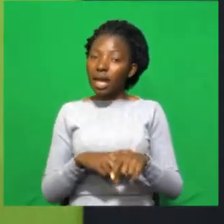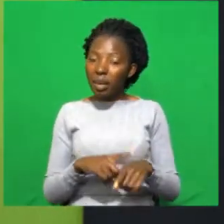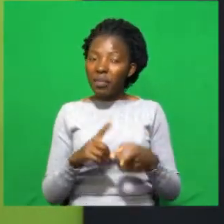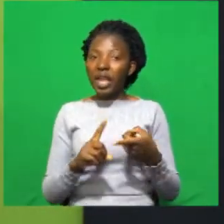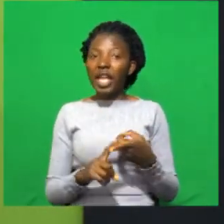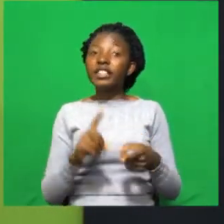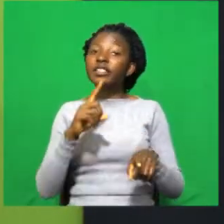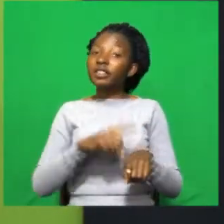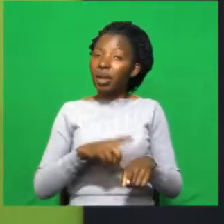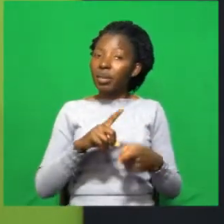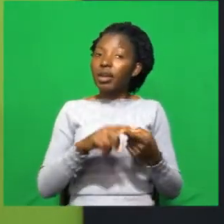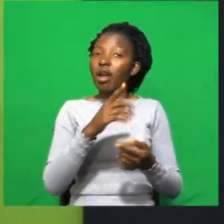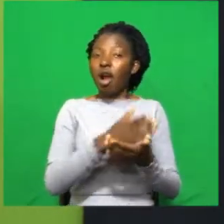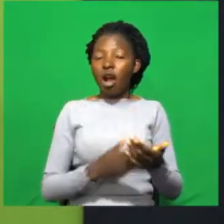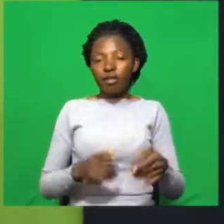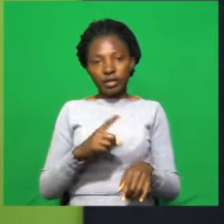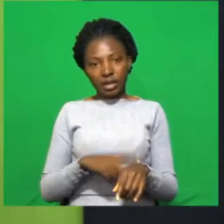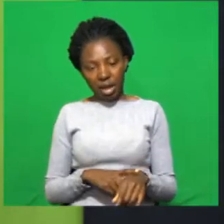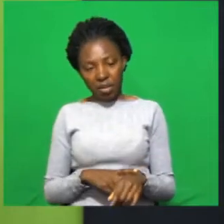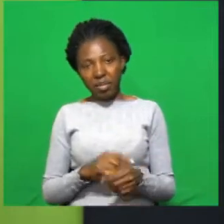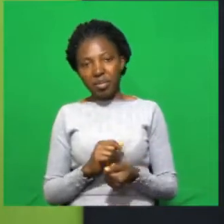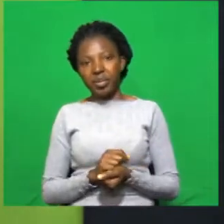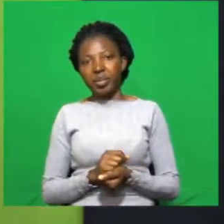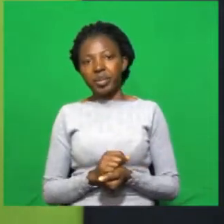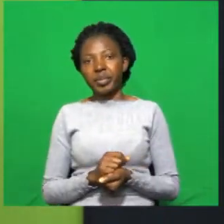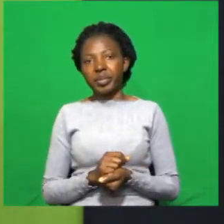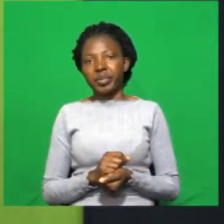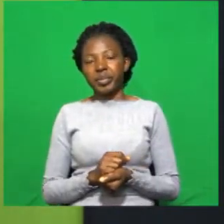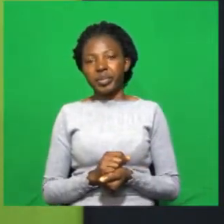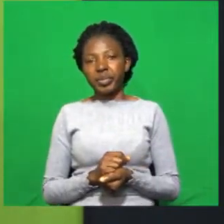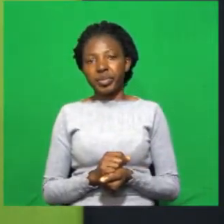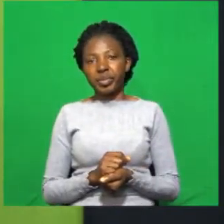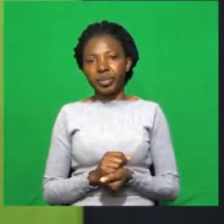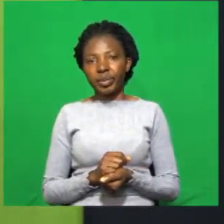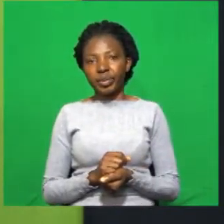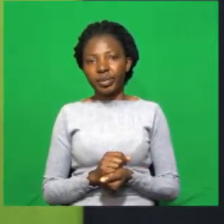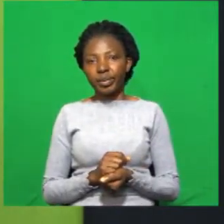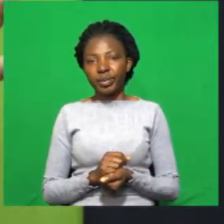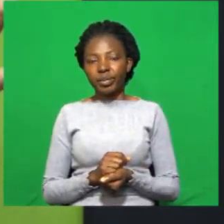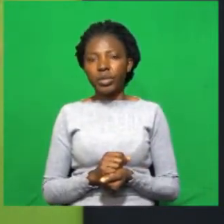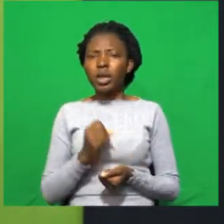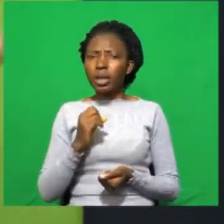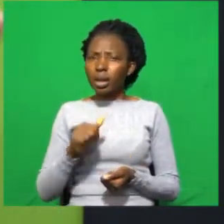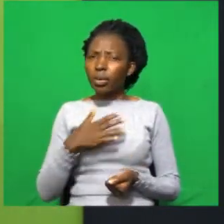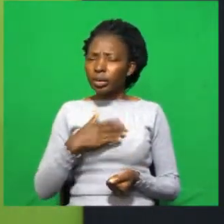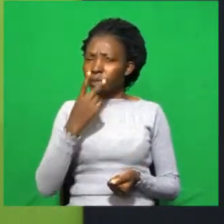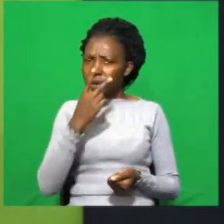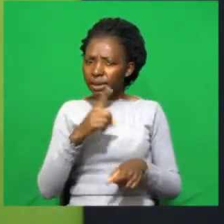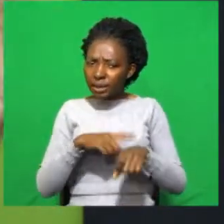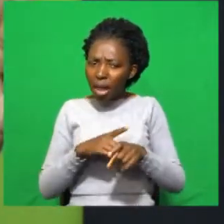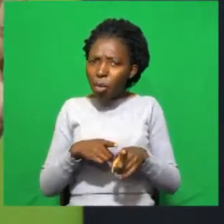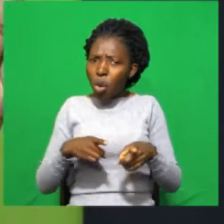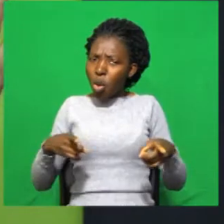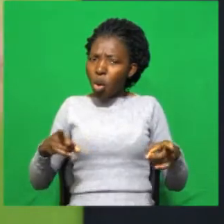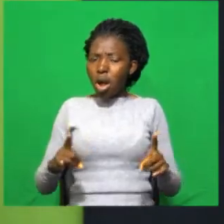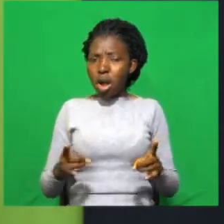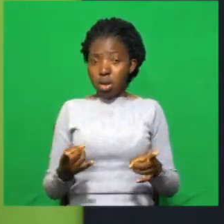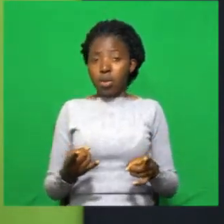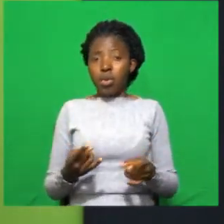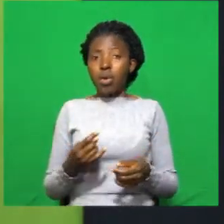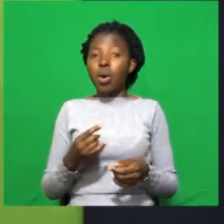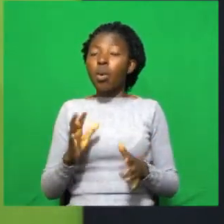nguva nehafu yenguva. A time times half a time. Okay. Saka toda kuona kuti nguva iyi yakareba sei. Alright.